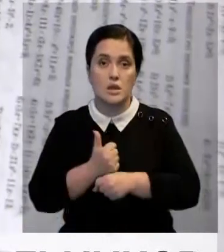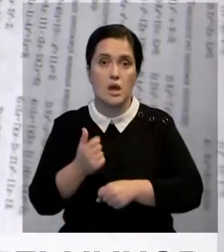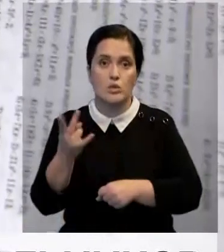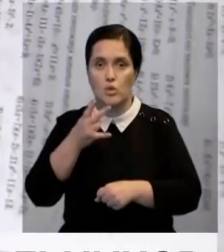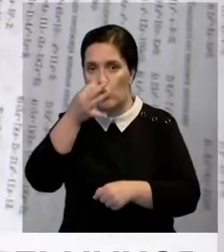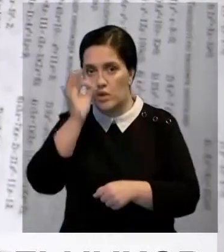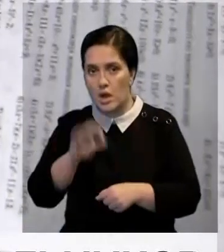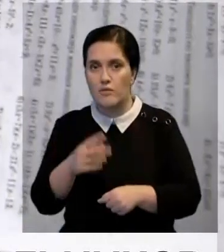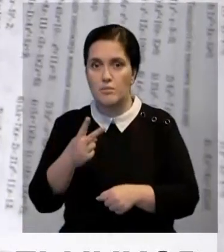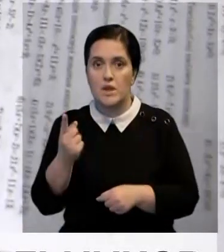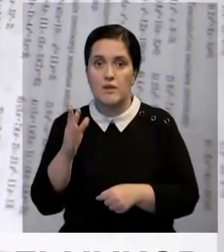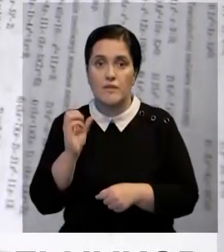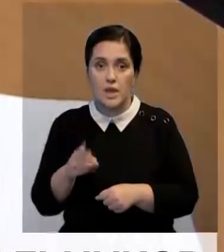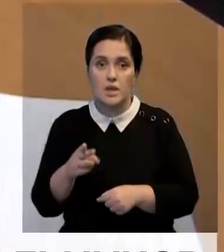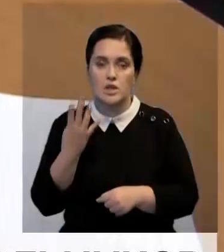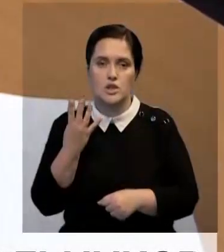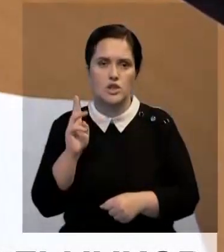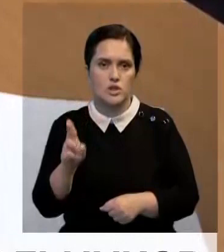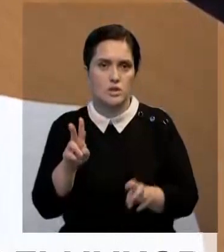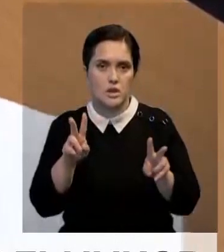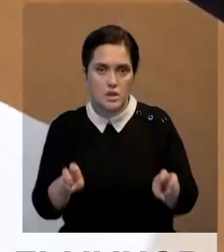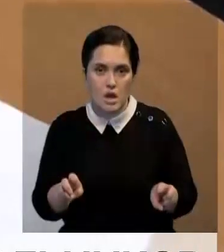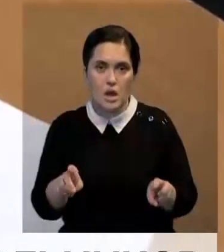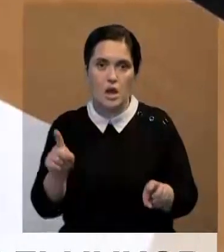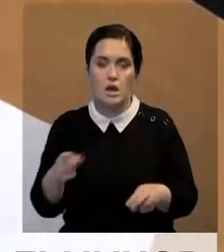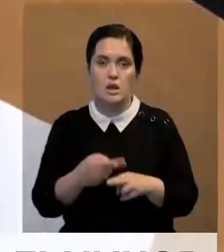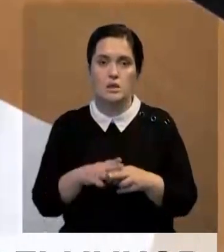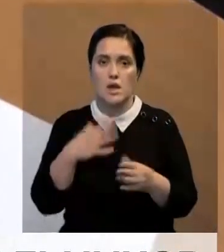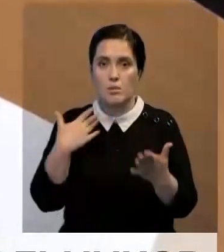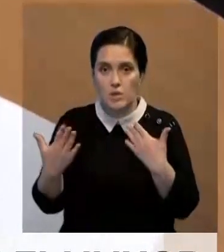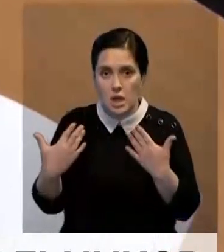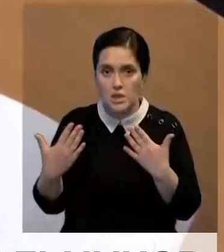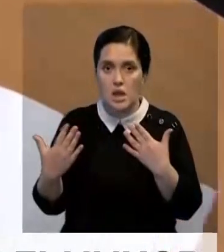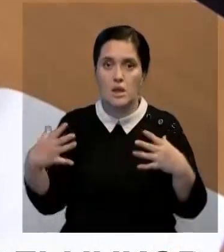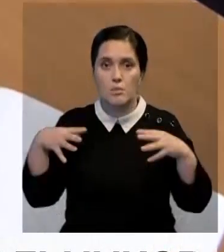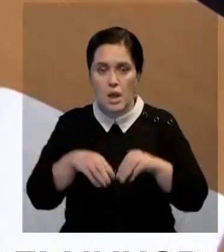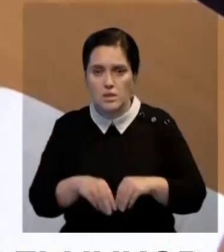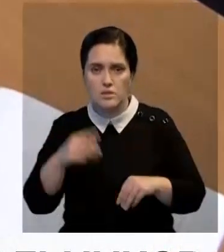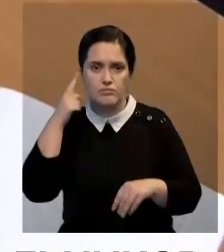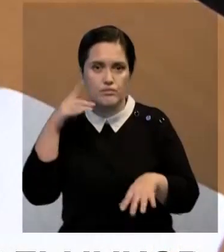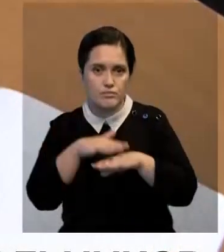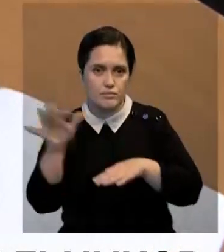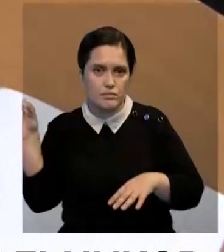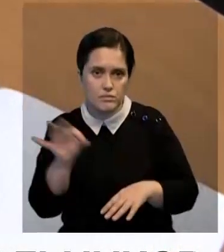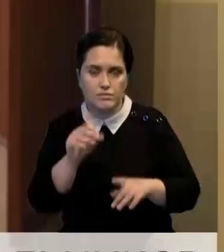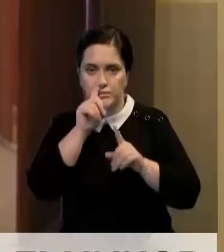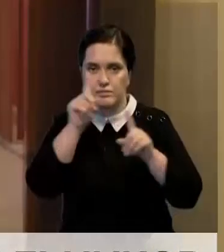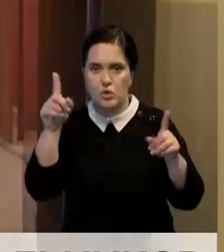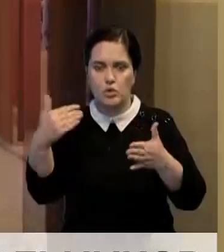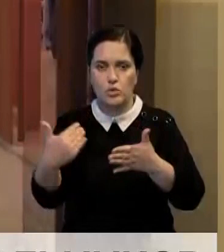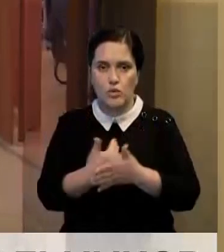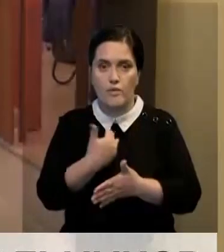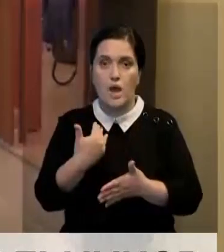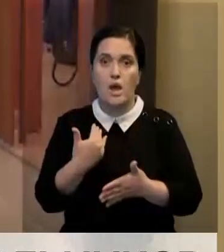– привить навыки 21 века, так называемые 4К. Это коммуникация, коллаборация, критическое мышление и